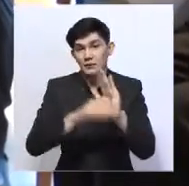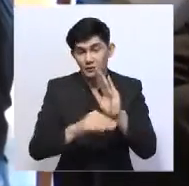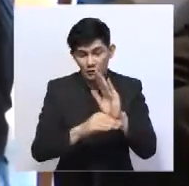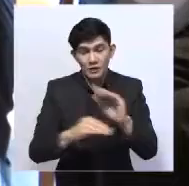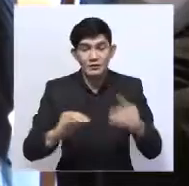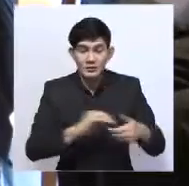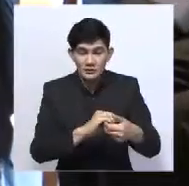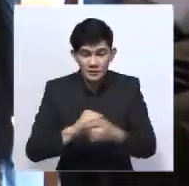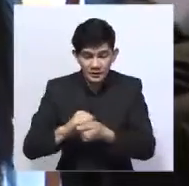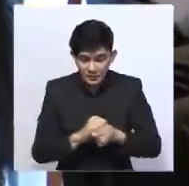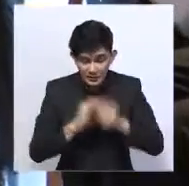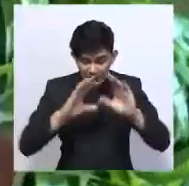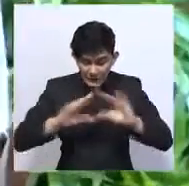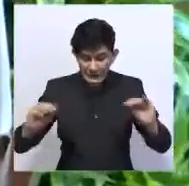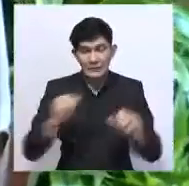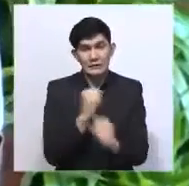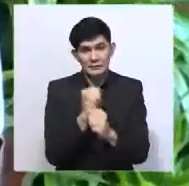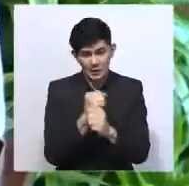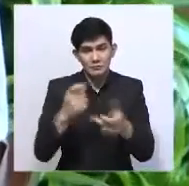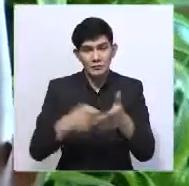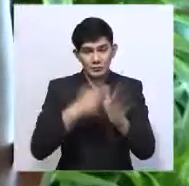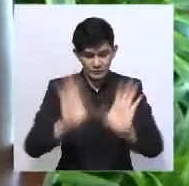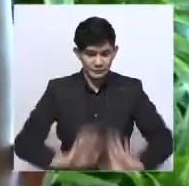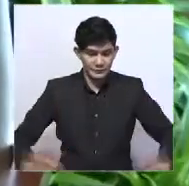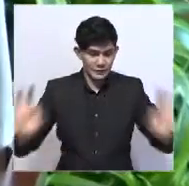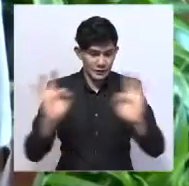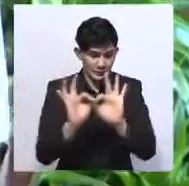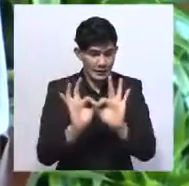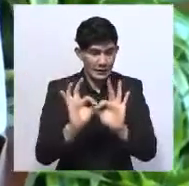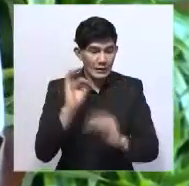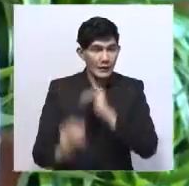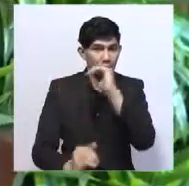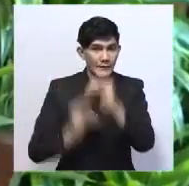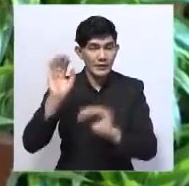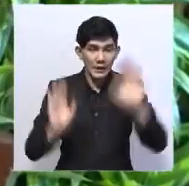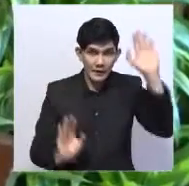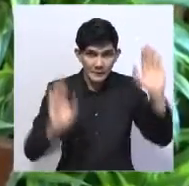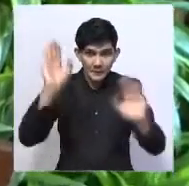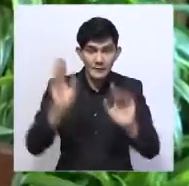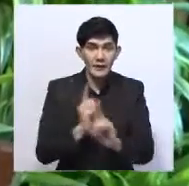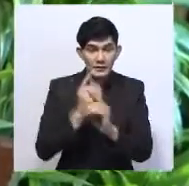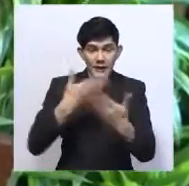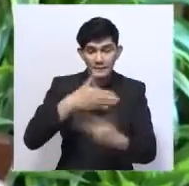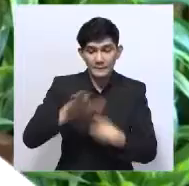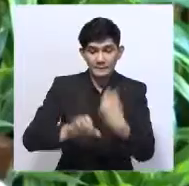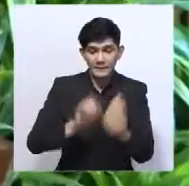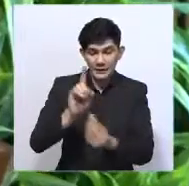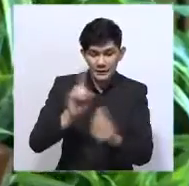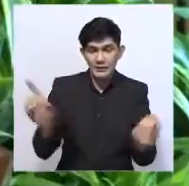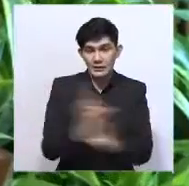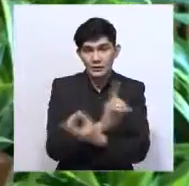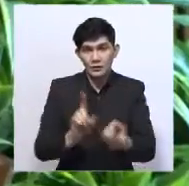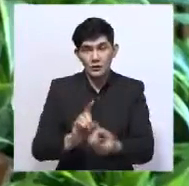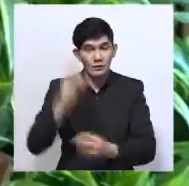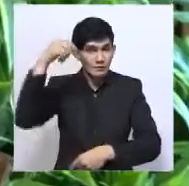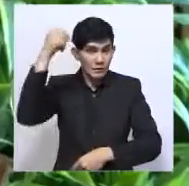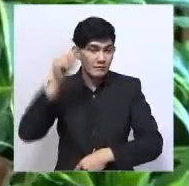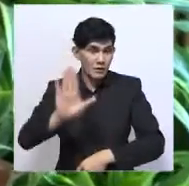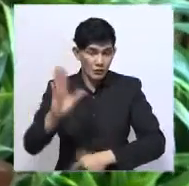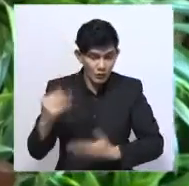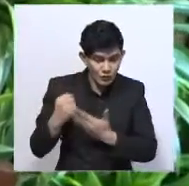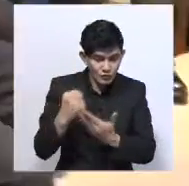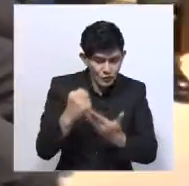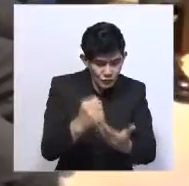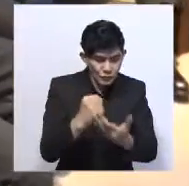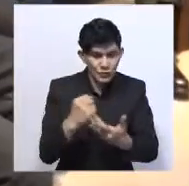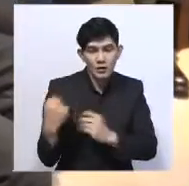การสร้างสันติภาพและการปรองดองเป็นปัจจัยสำคัญต่อการพัฒนาประชาธิปไตยเศรษฐกิจและสังคมของเมียนมาที่จะช่วยเกื้อห